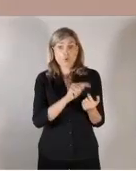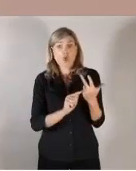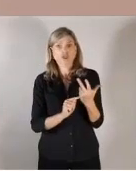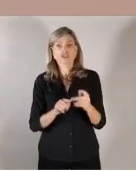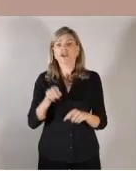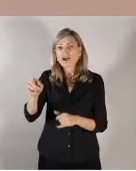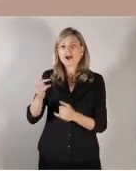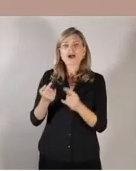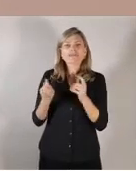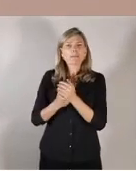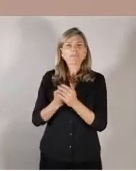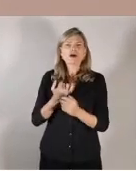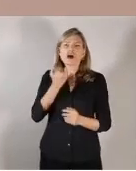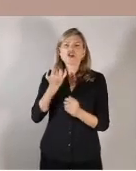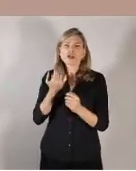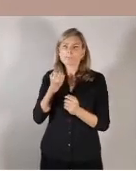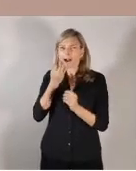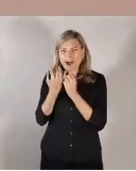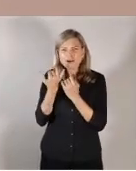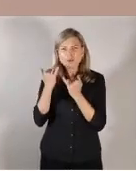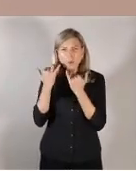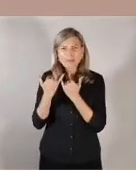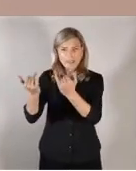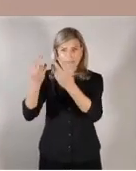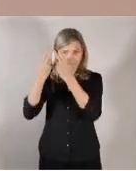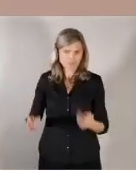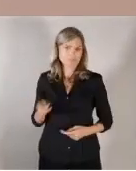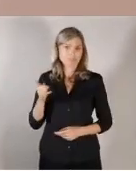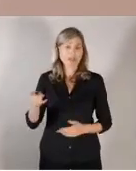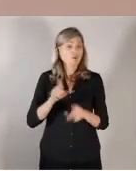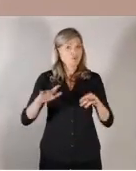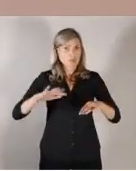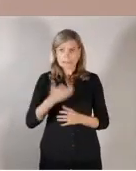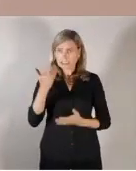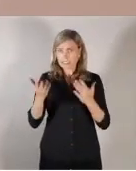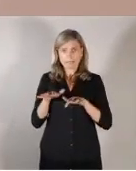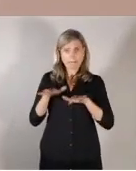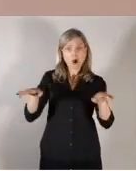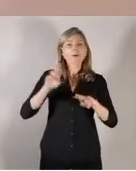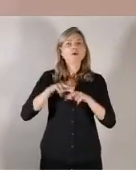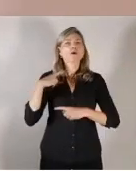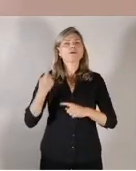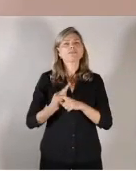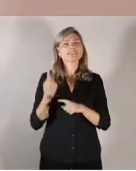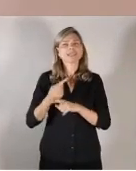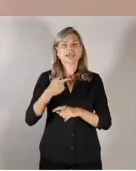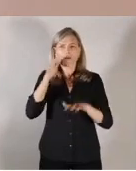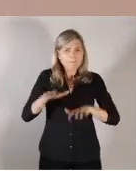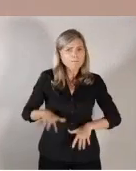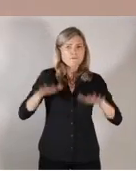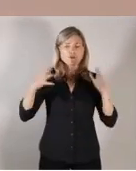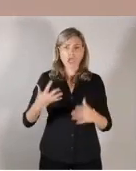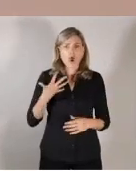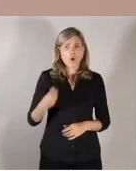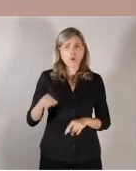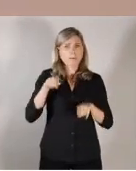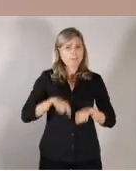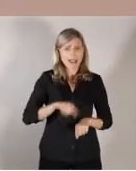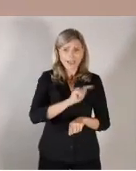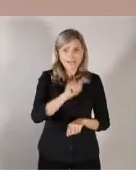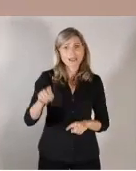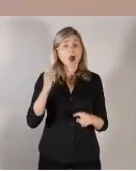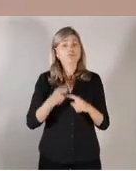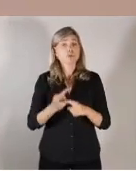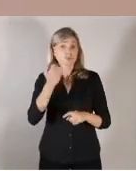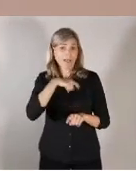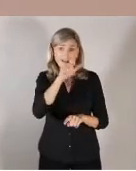Jakkoliv poslední dny a týdny máme po České republice vody hodně a bleskové povodně působí velké škody na majetku a ohrožují